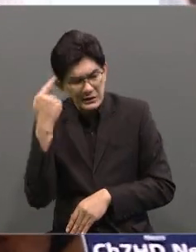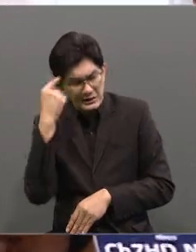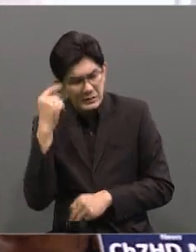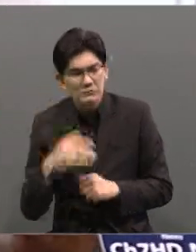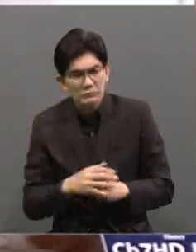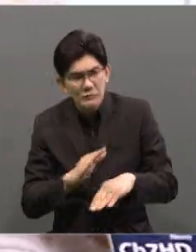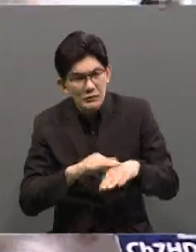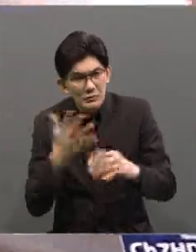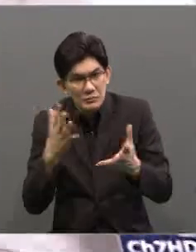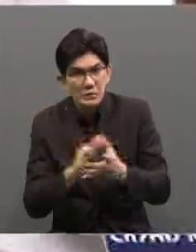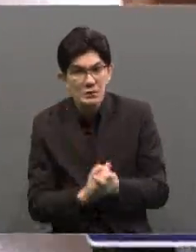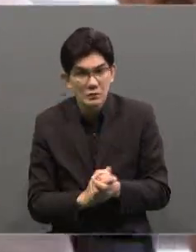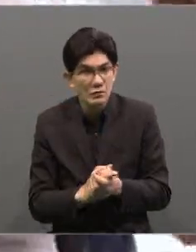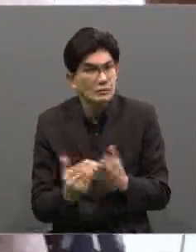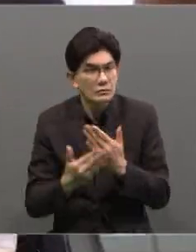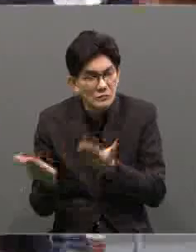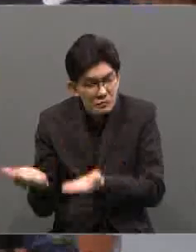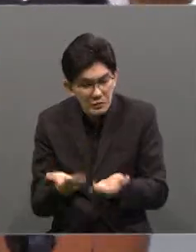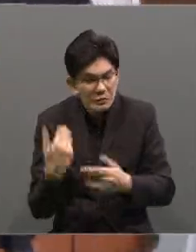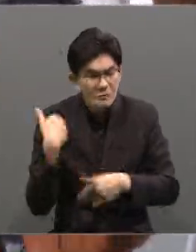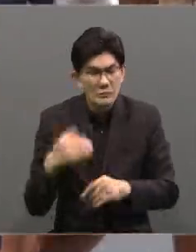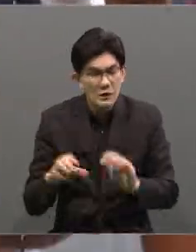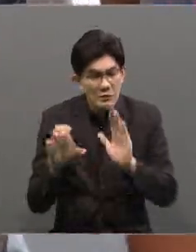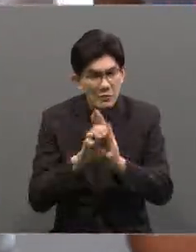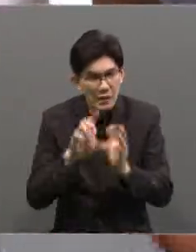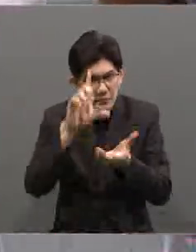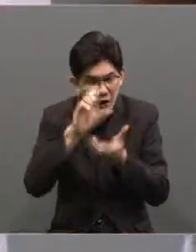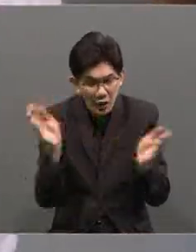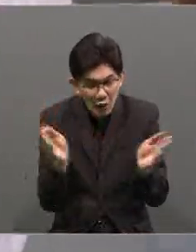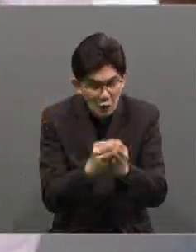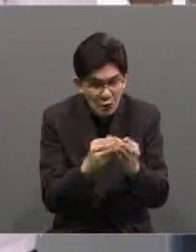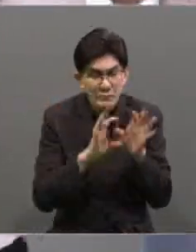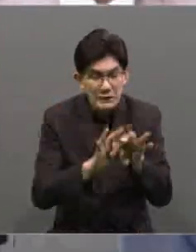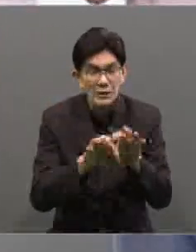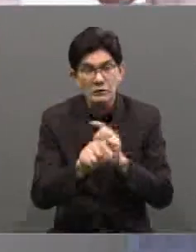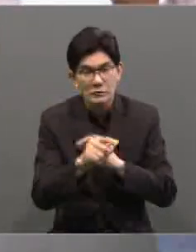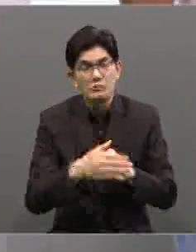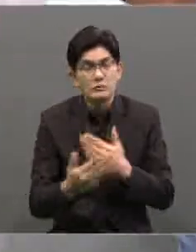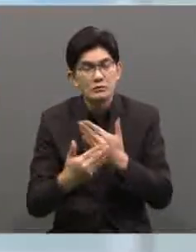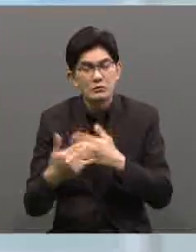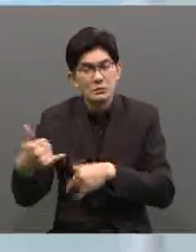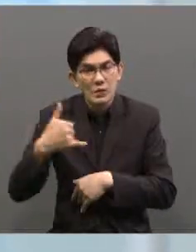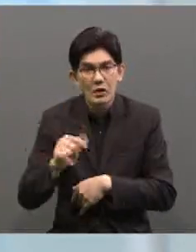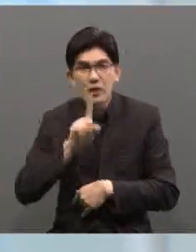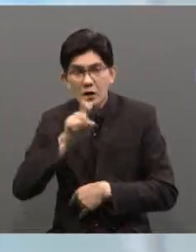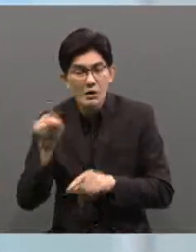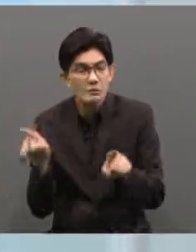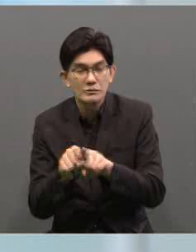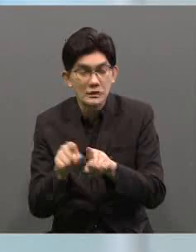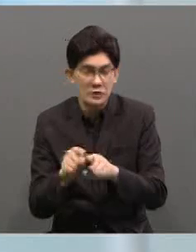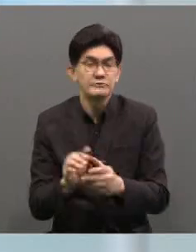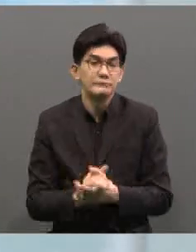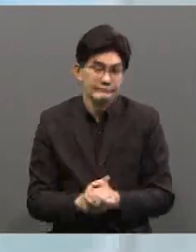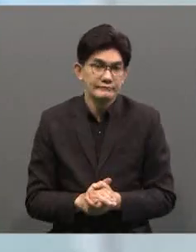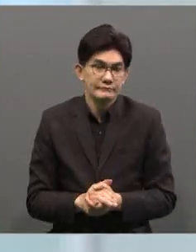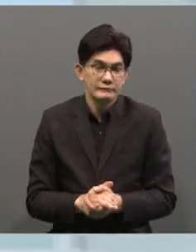มาให้อุทาหรณ์เนี่ยเขาก็ต้องเรียกใหม่อยู่ดีเพราะปรากฏภาพในรูปถ่ายว่าไปเกี่ยวข้องกับบุคคลเหล่านั้นก็ต้องเรียกมาถามในฐานะพยานว่ามีความเกี่ยวข้อง